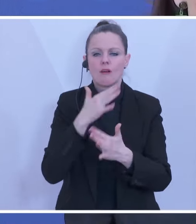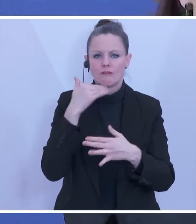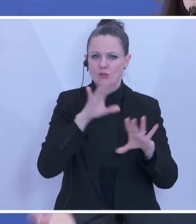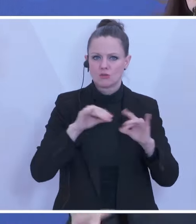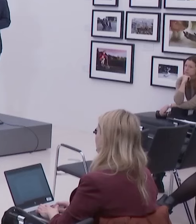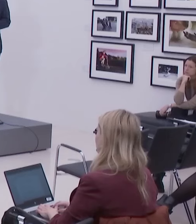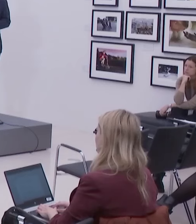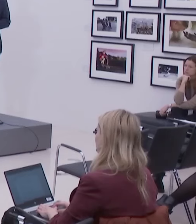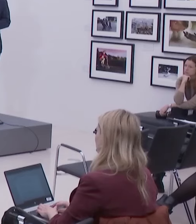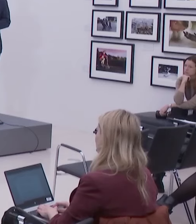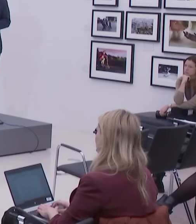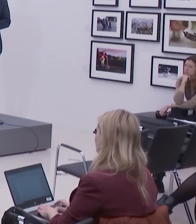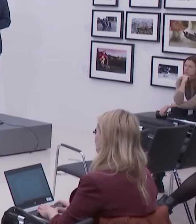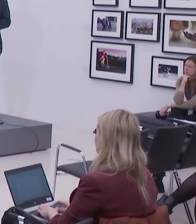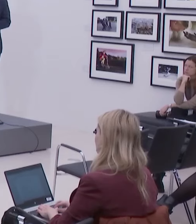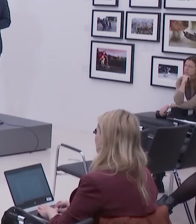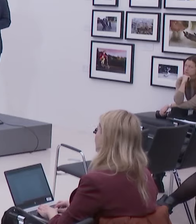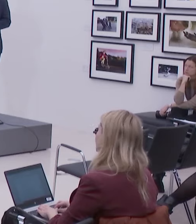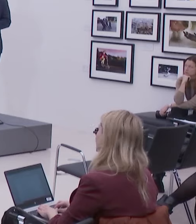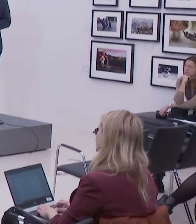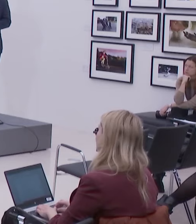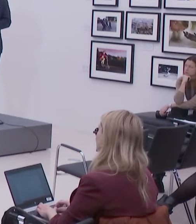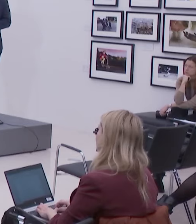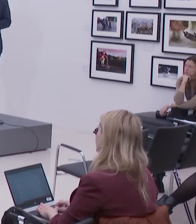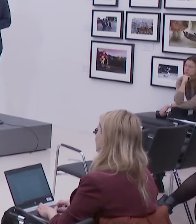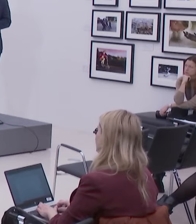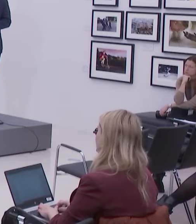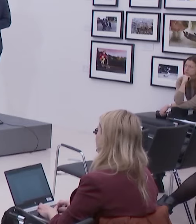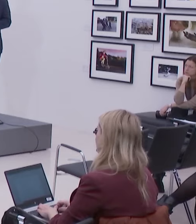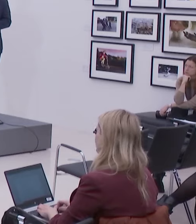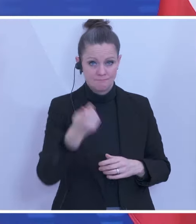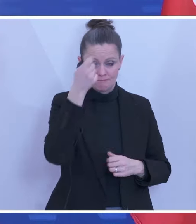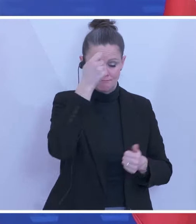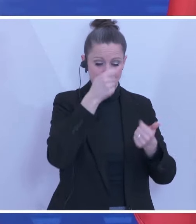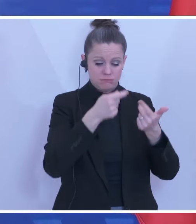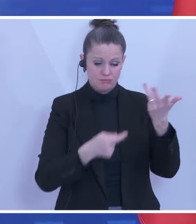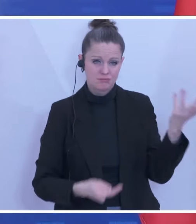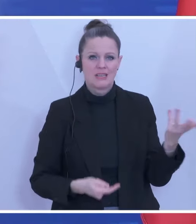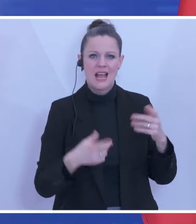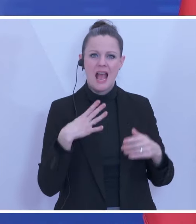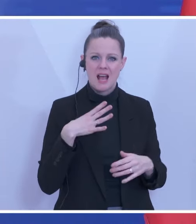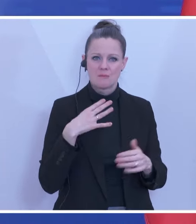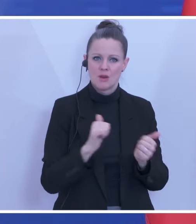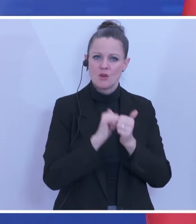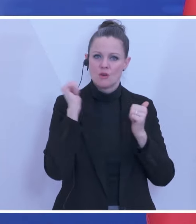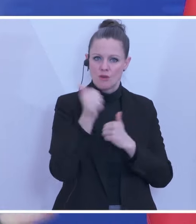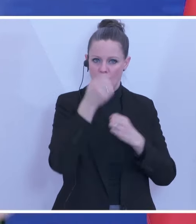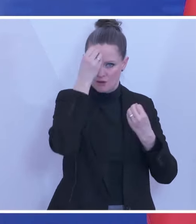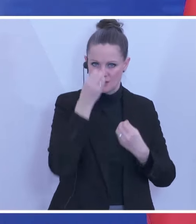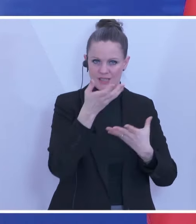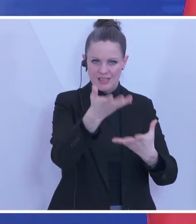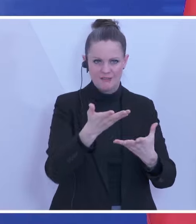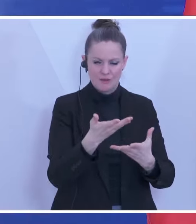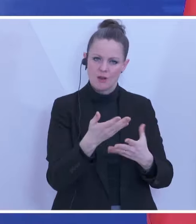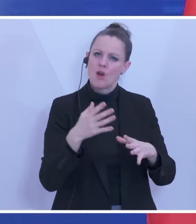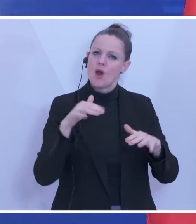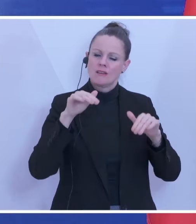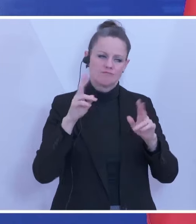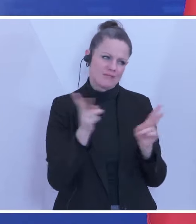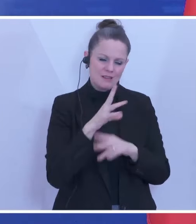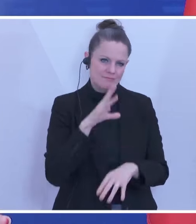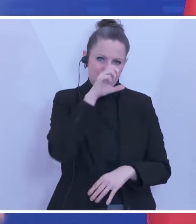Und wenn ich aus meinem Bereich was dazu sagen darf, dann fällt mir hier einiges ein, aber vorab eine Anmerkung, die ich mir jetzt nicht vergneifen kann.